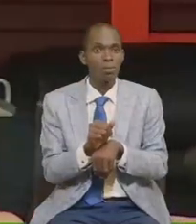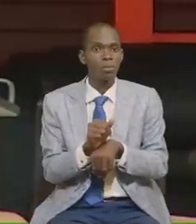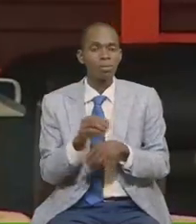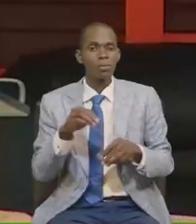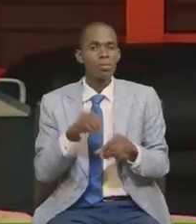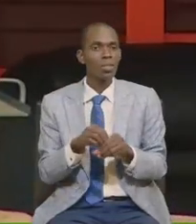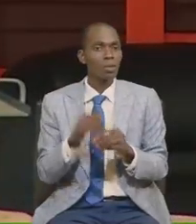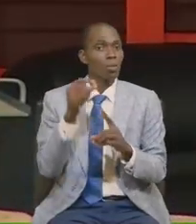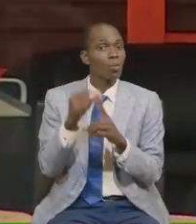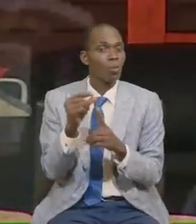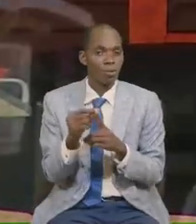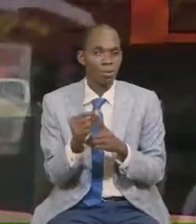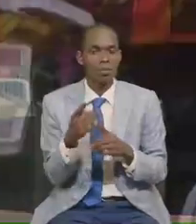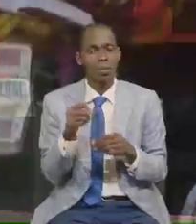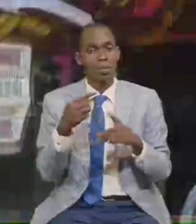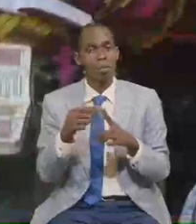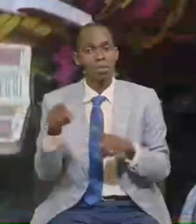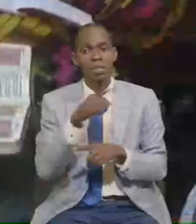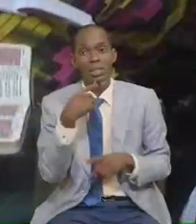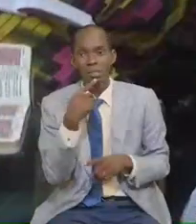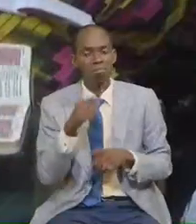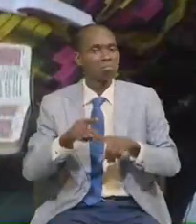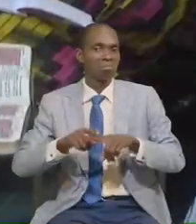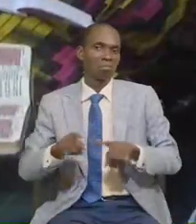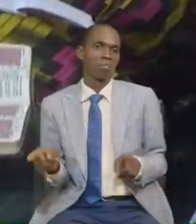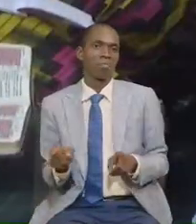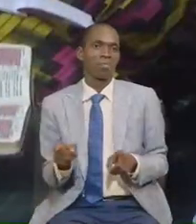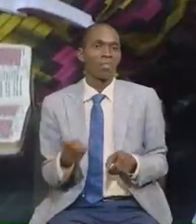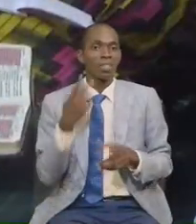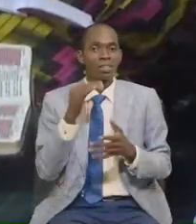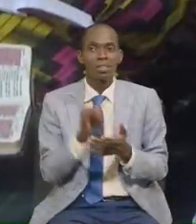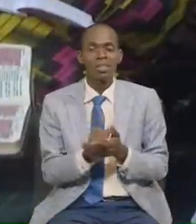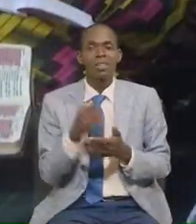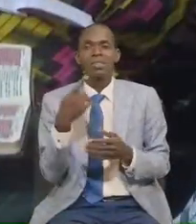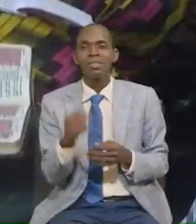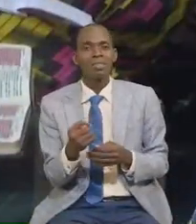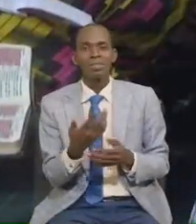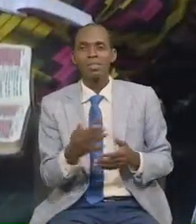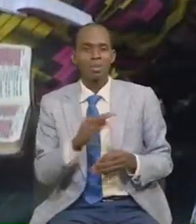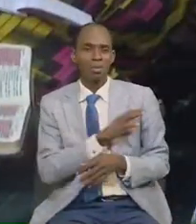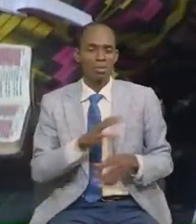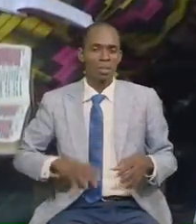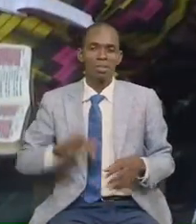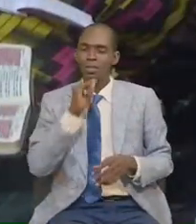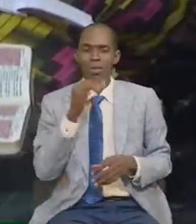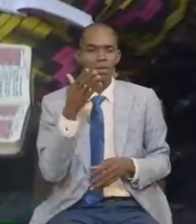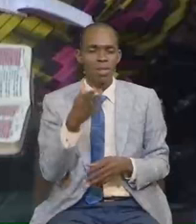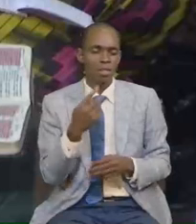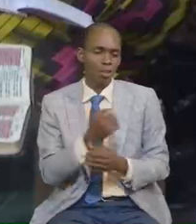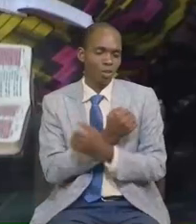là-bas. La grâce de Dieu n'est pas là-bas. L'amour de Christ n'est pas